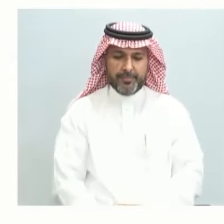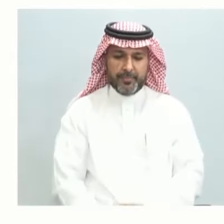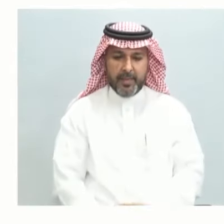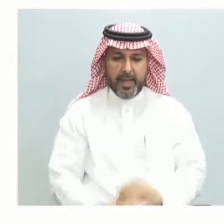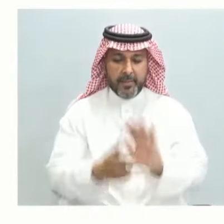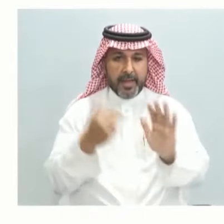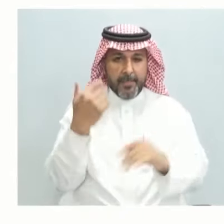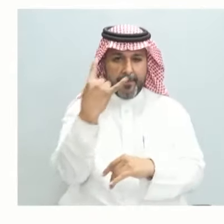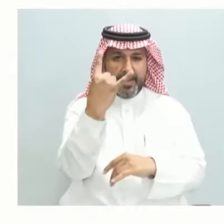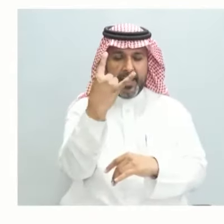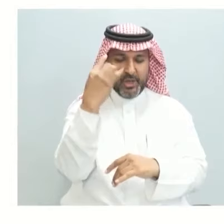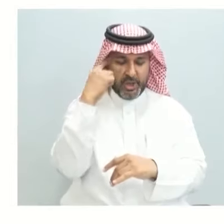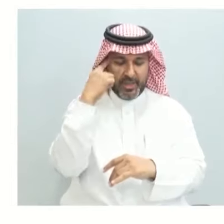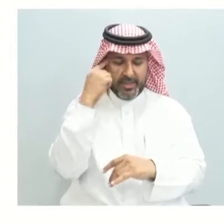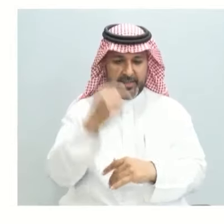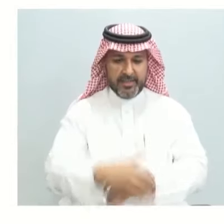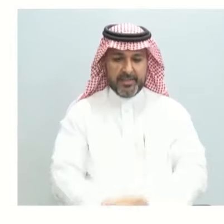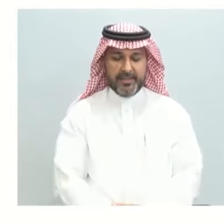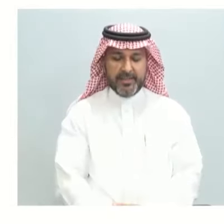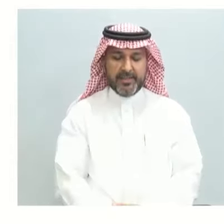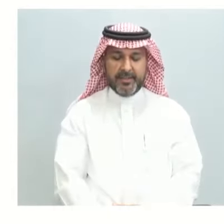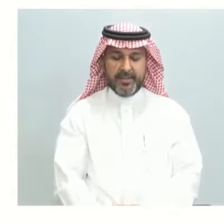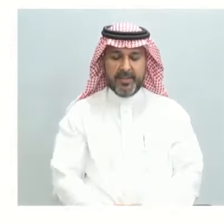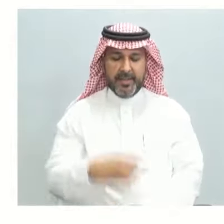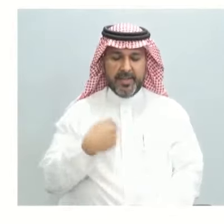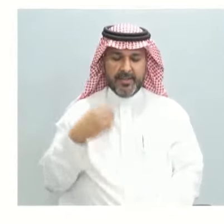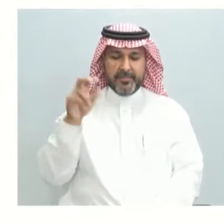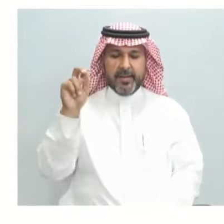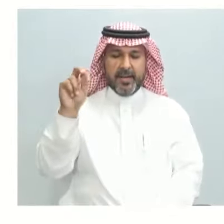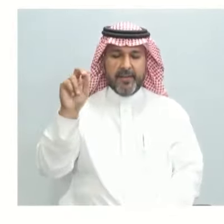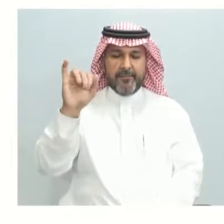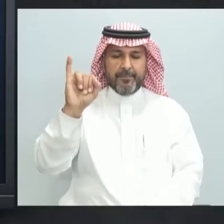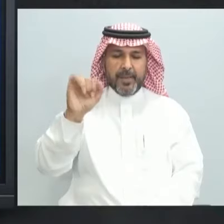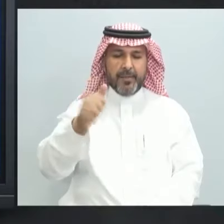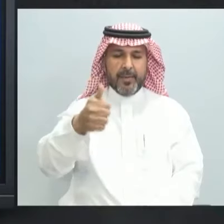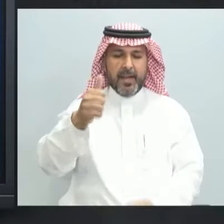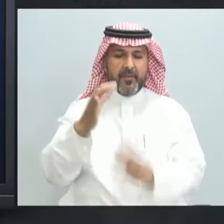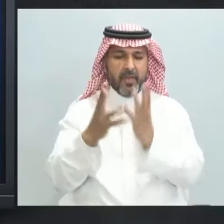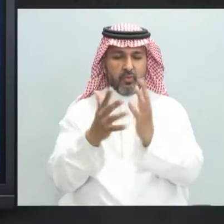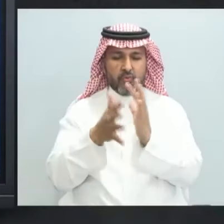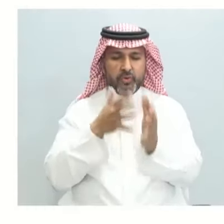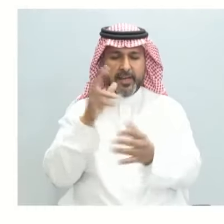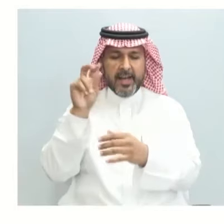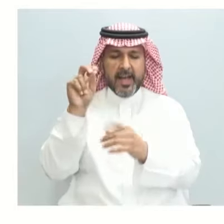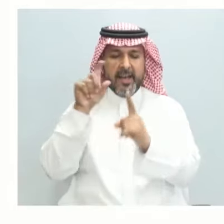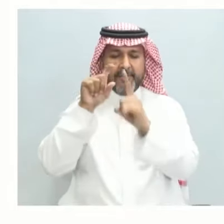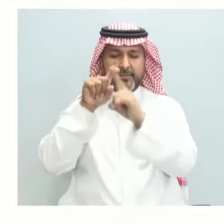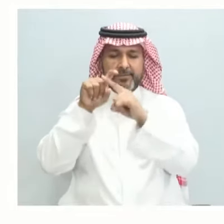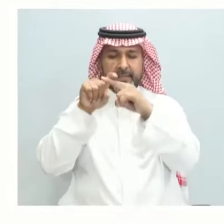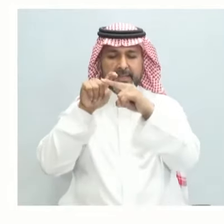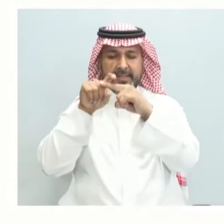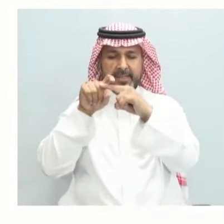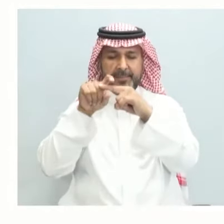المشترك الاكبر يساوي اثنان ضرب الخمسه ويساوي 10 القيمه التي اوجدناها هي عباره عن